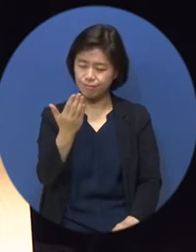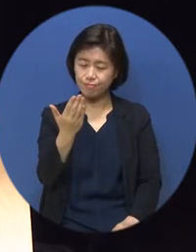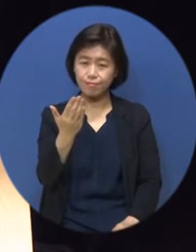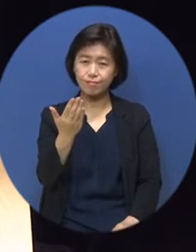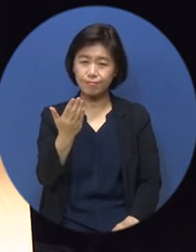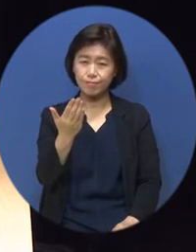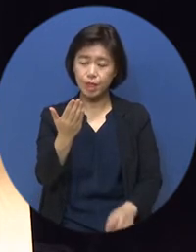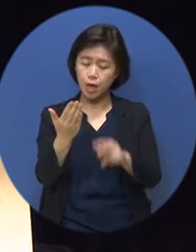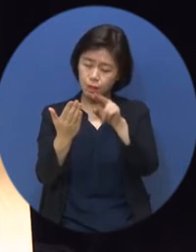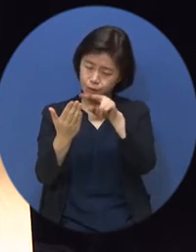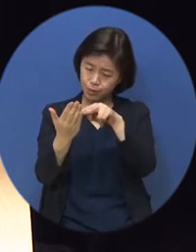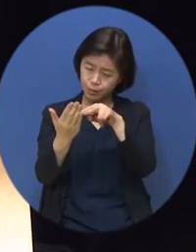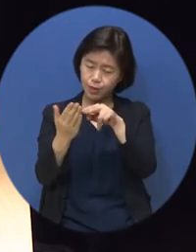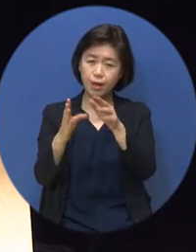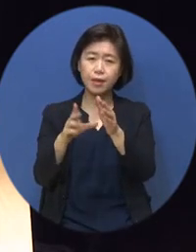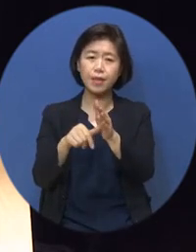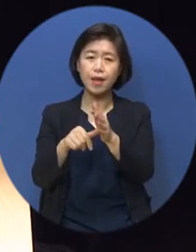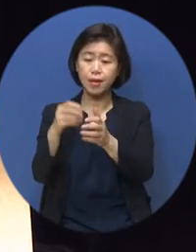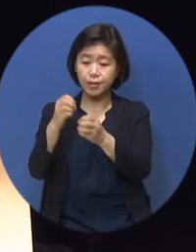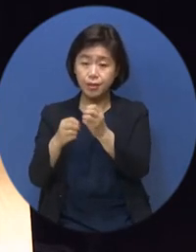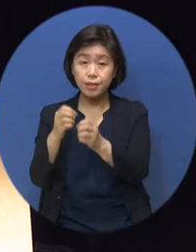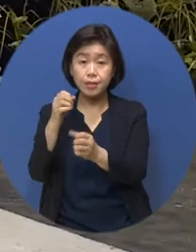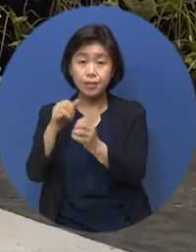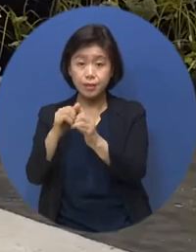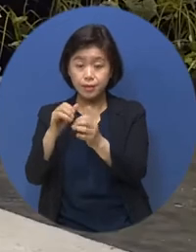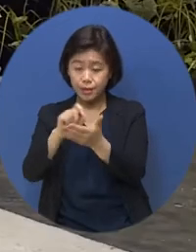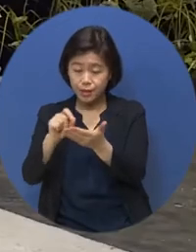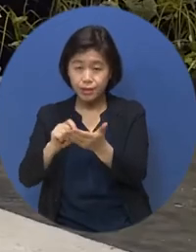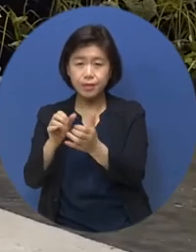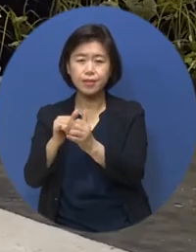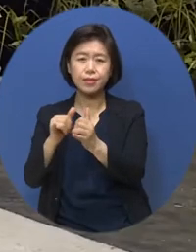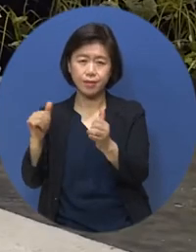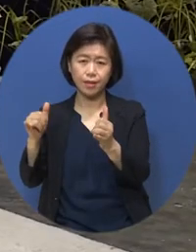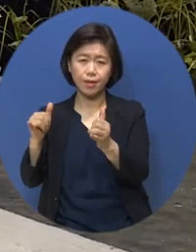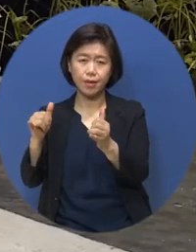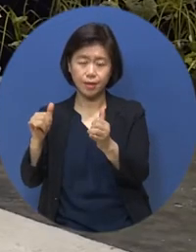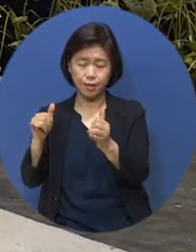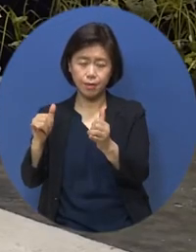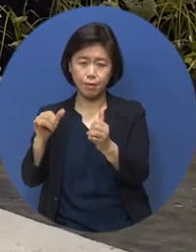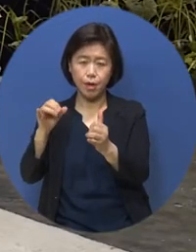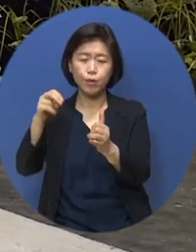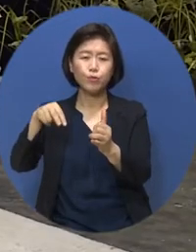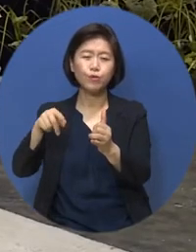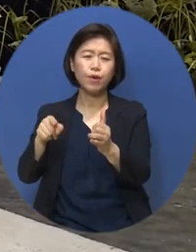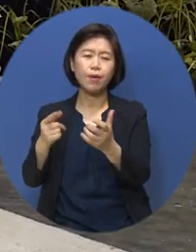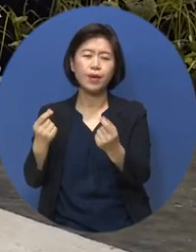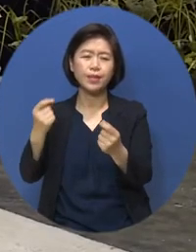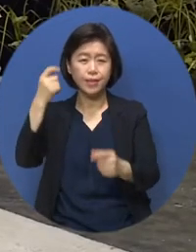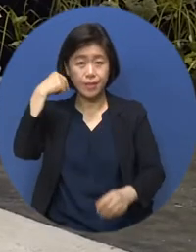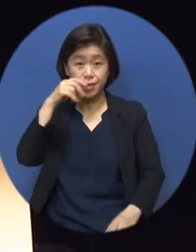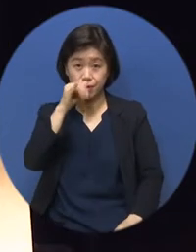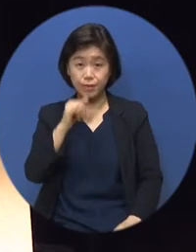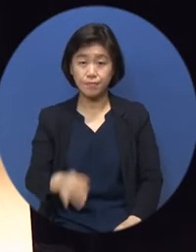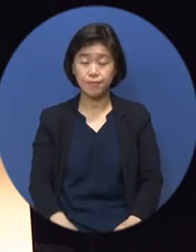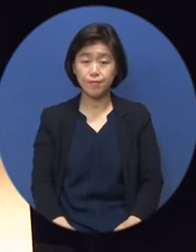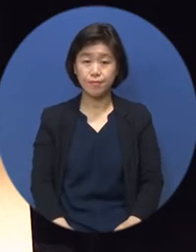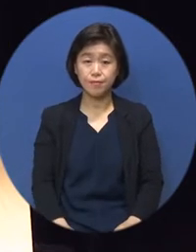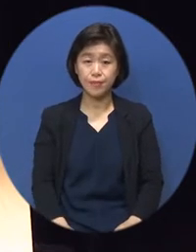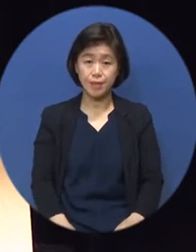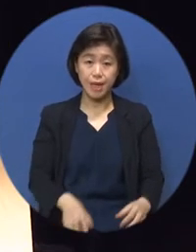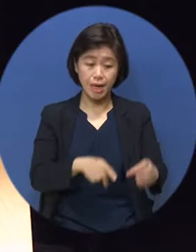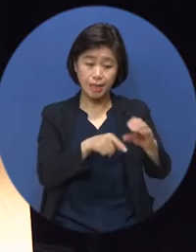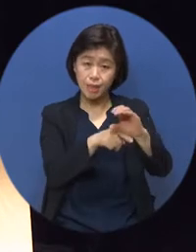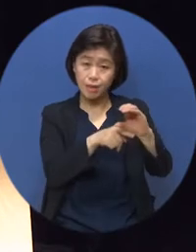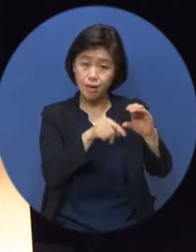시인의 유서를 대신할 수 있다고 말입니다. 사전을 들춰보면 돌아가다 동사는 10개가